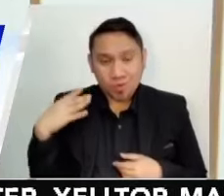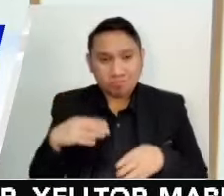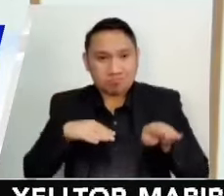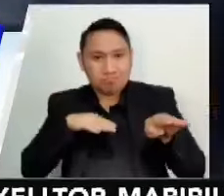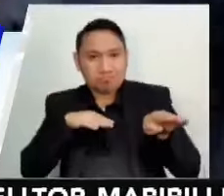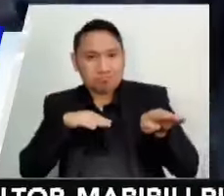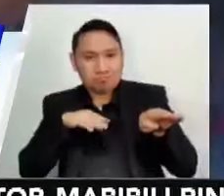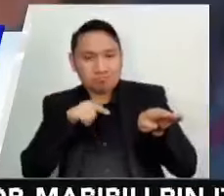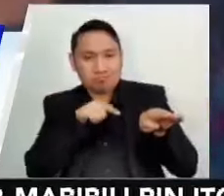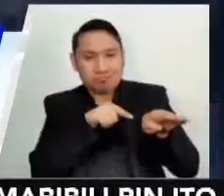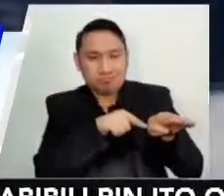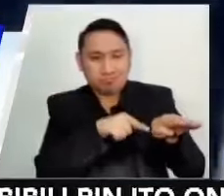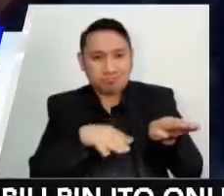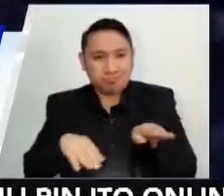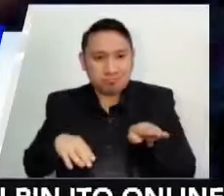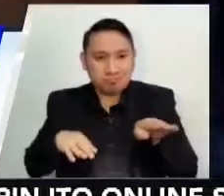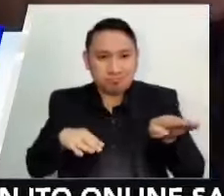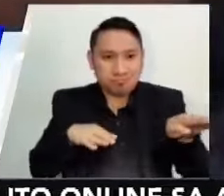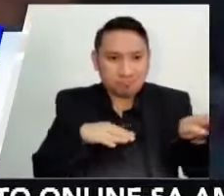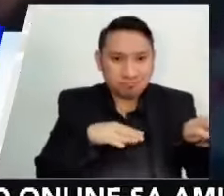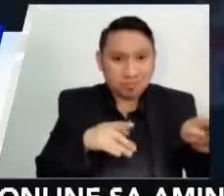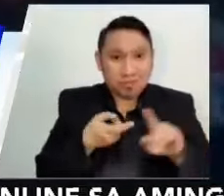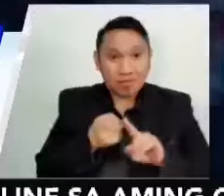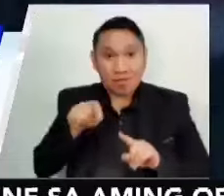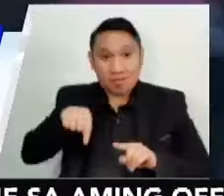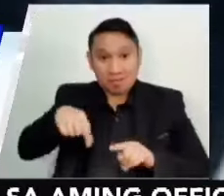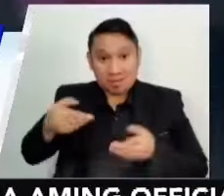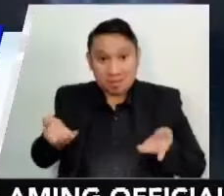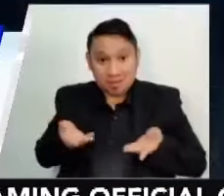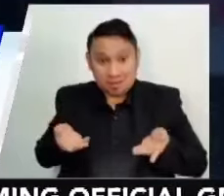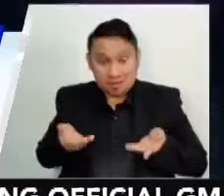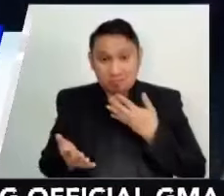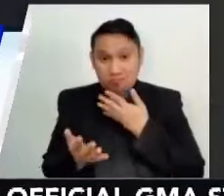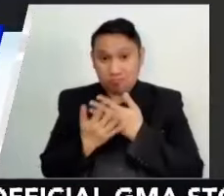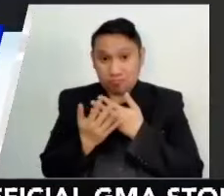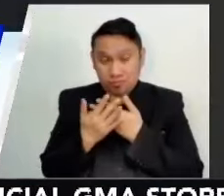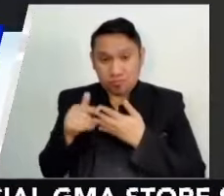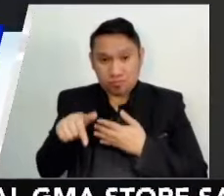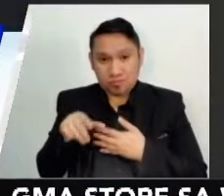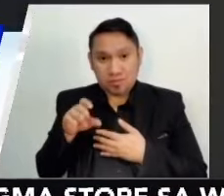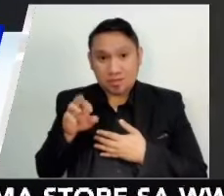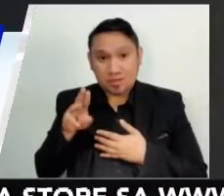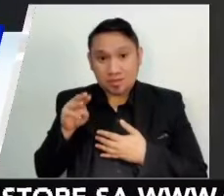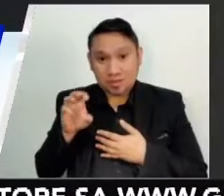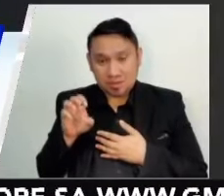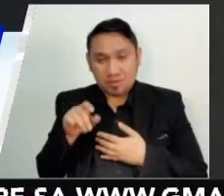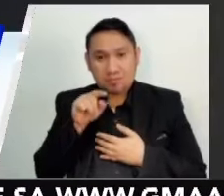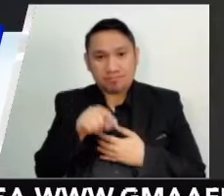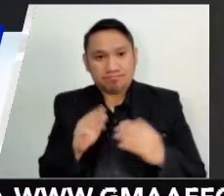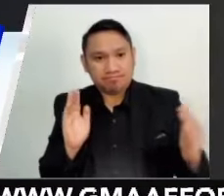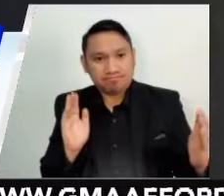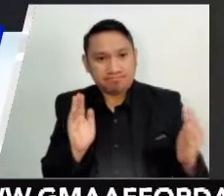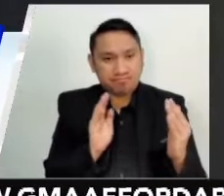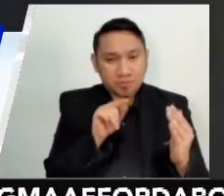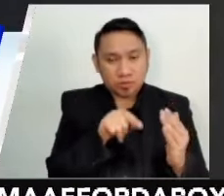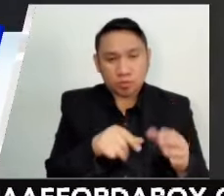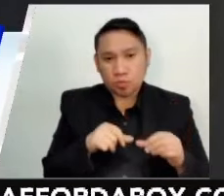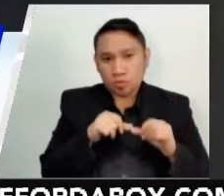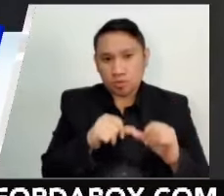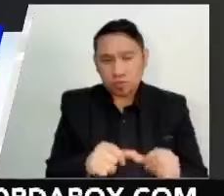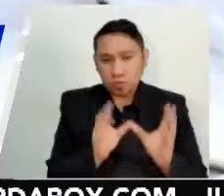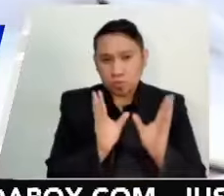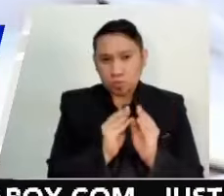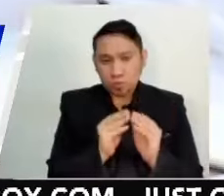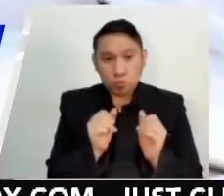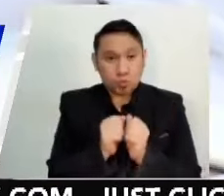Mayor Alice Guo mula nga dito sa PNP Custodial Center sa Camp Crame. Haharap siya sa pagpapatuloy ng pagdinig ngayong araw ng Senate Committee on